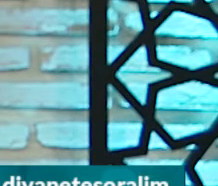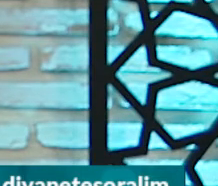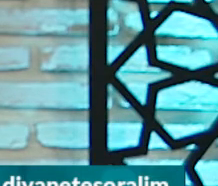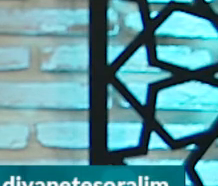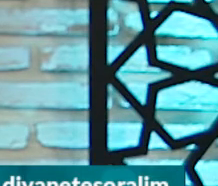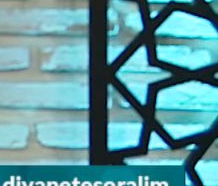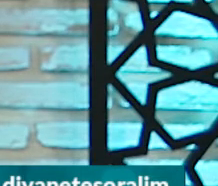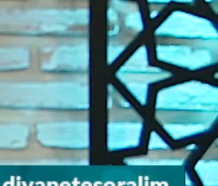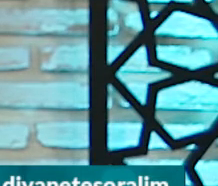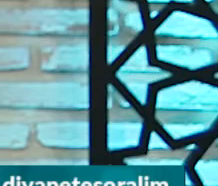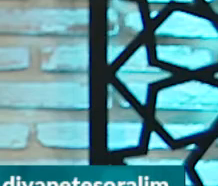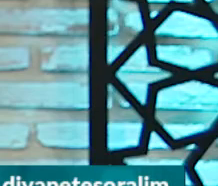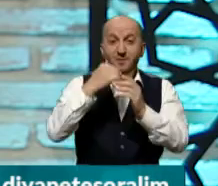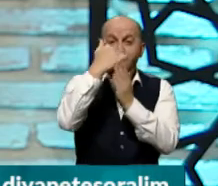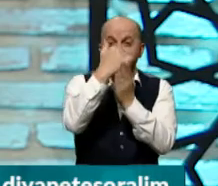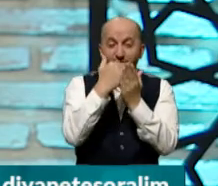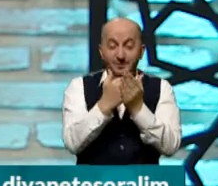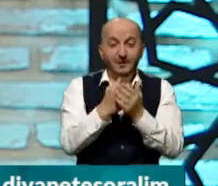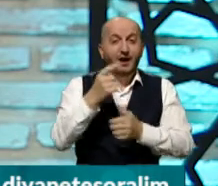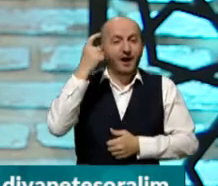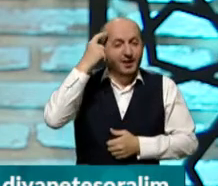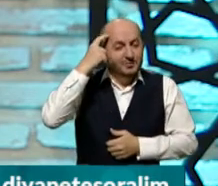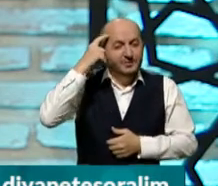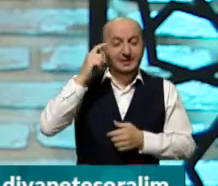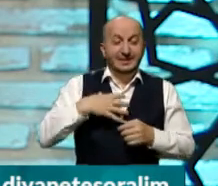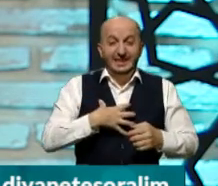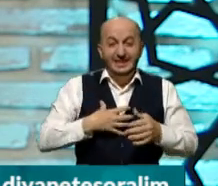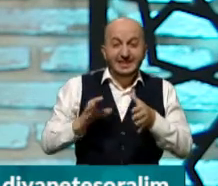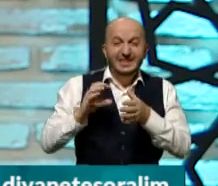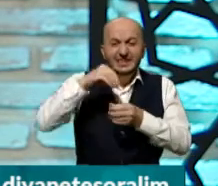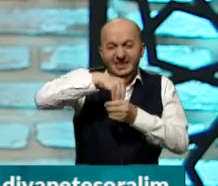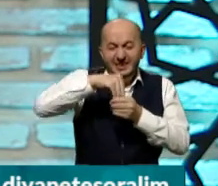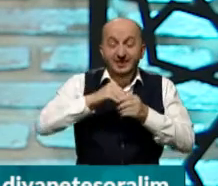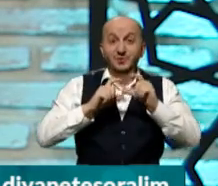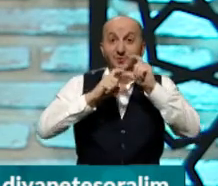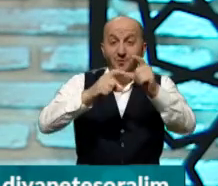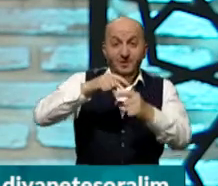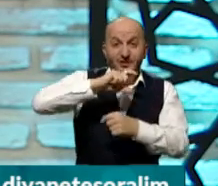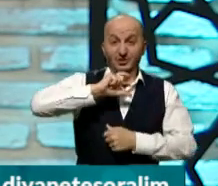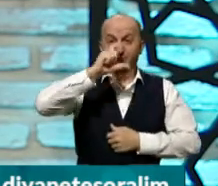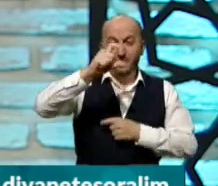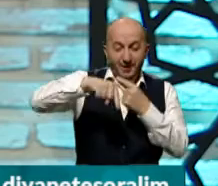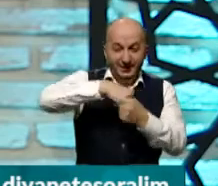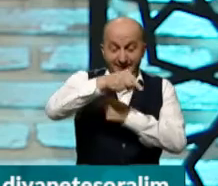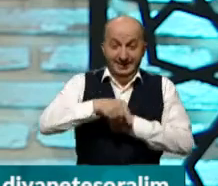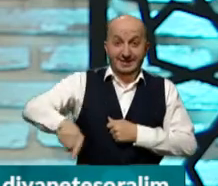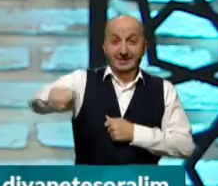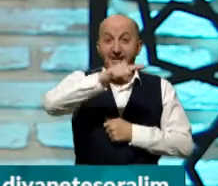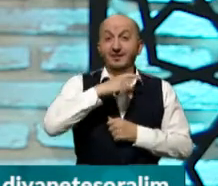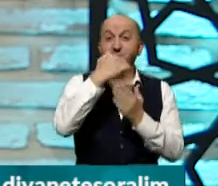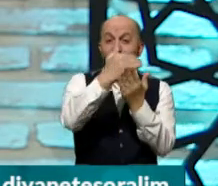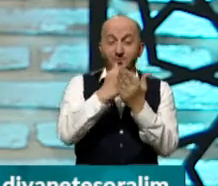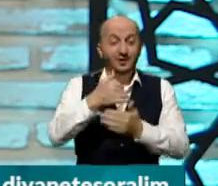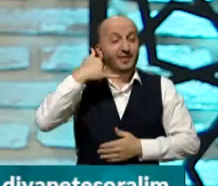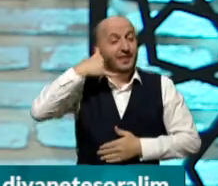Diyanet'e Soralım programında aklımıza takılan dini içerikli soruların cevaplarını arayacağız. Sizler de programımıza telefon